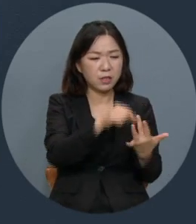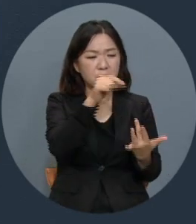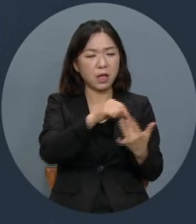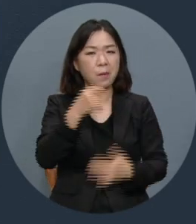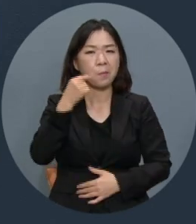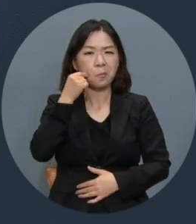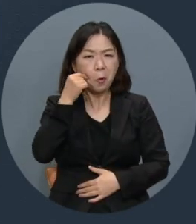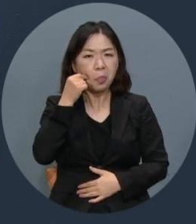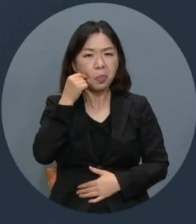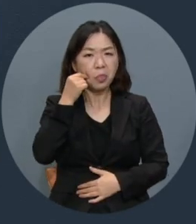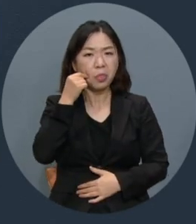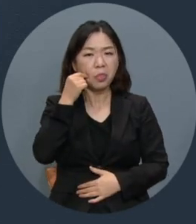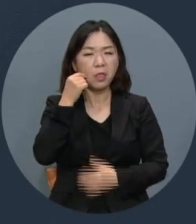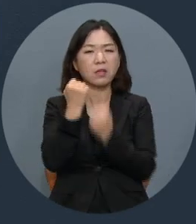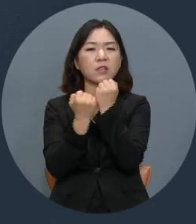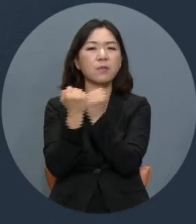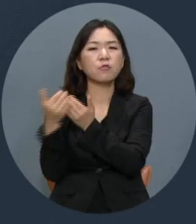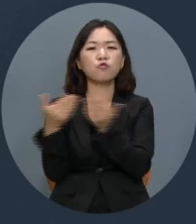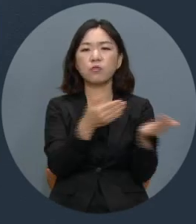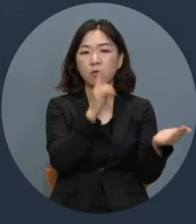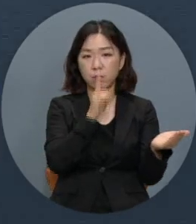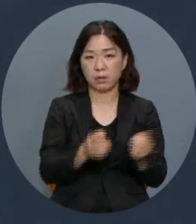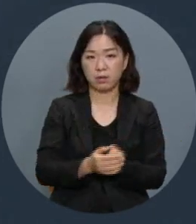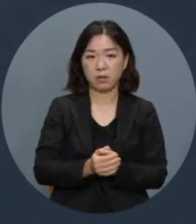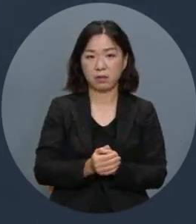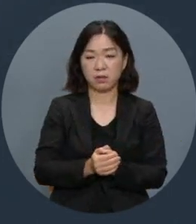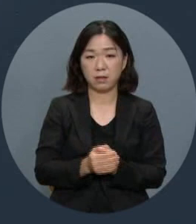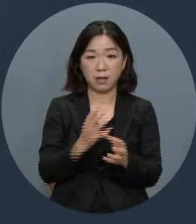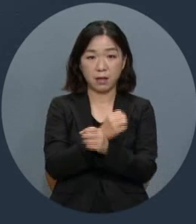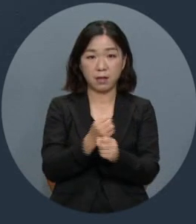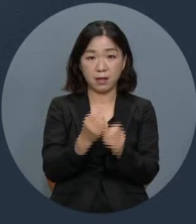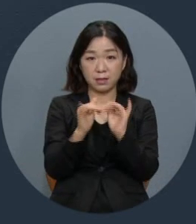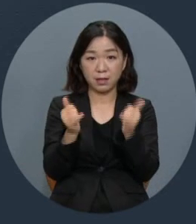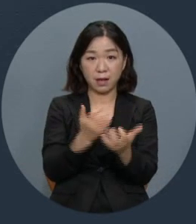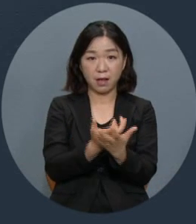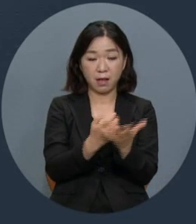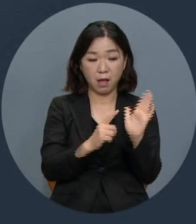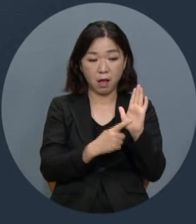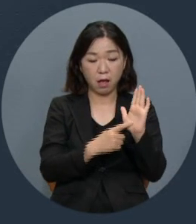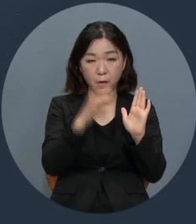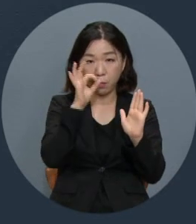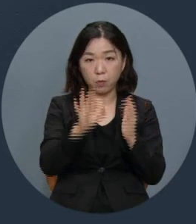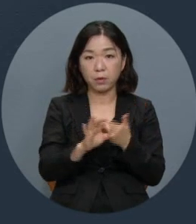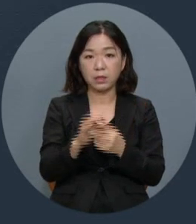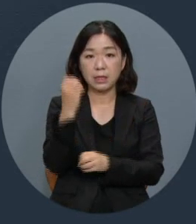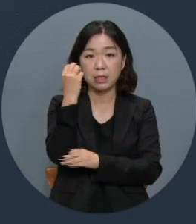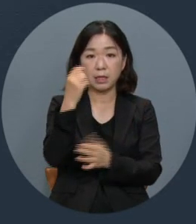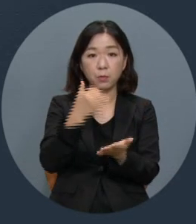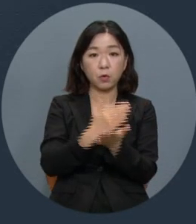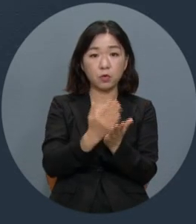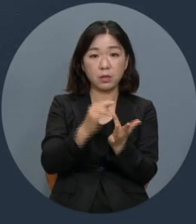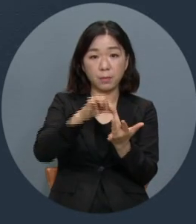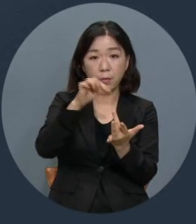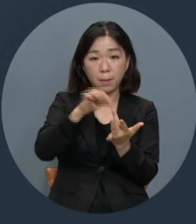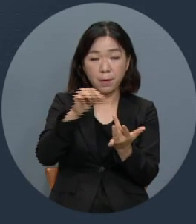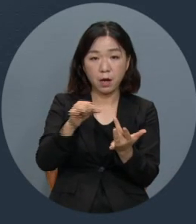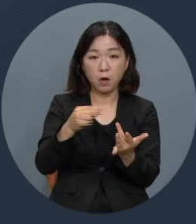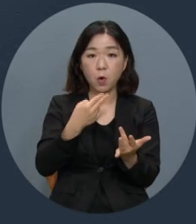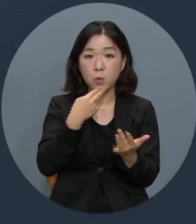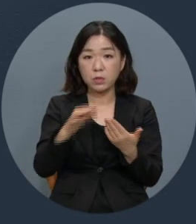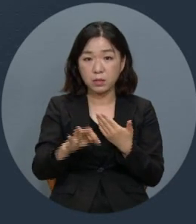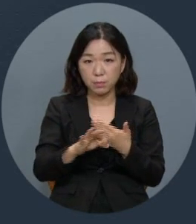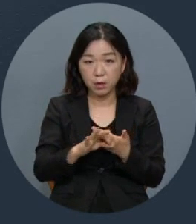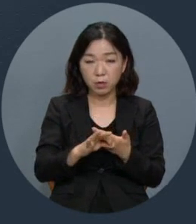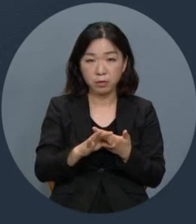설명하라고 나와 있습니다 계약자에게 나눠준 안내문에는 기본 선택 품목 을 선택하지 않은